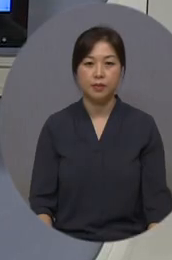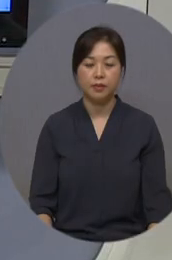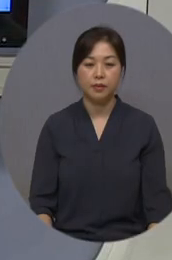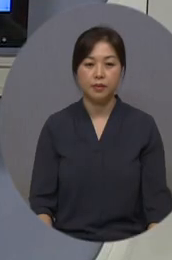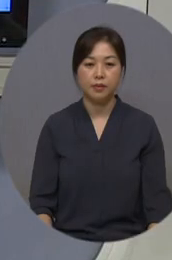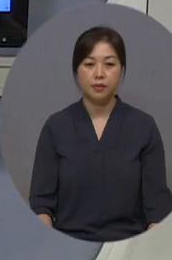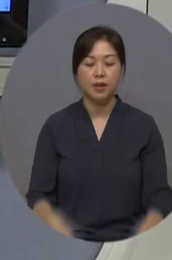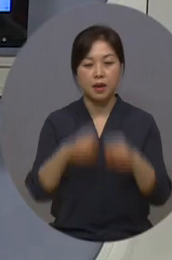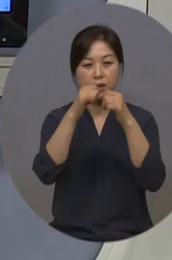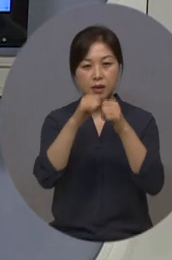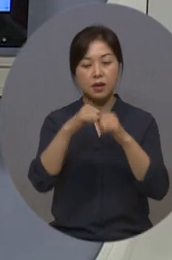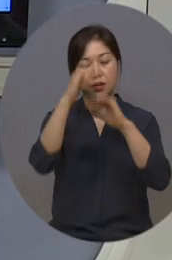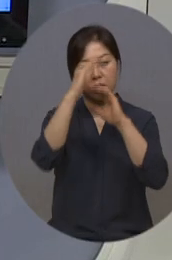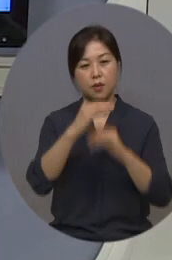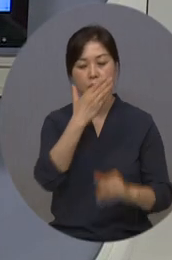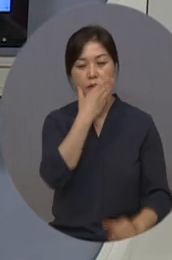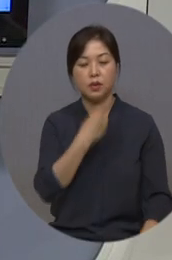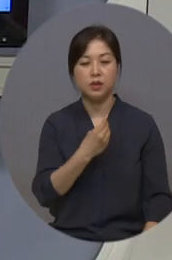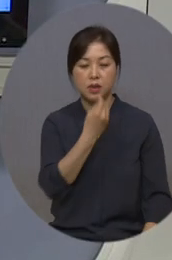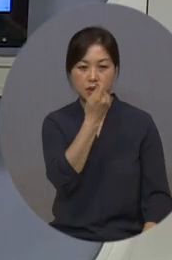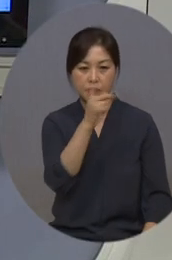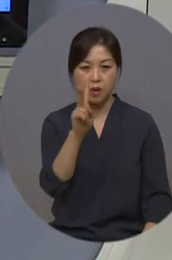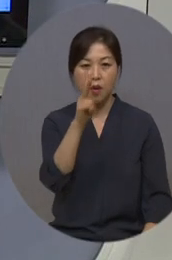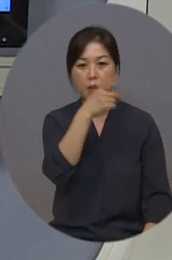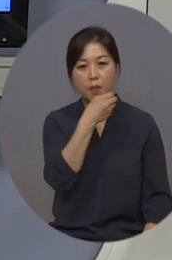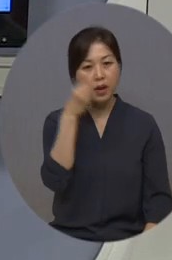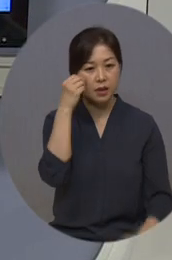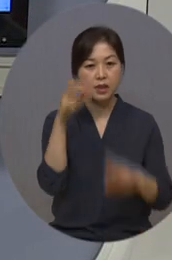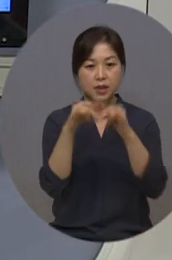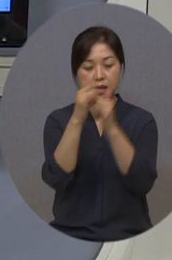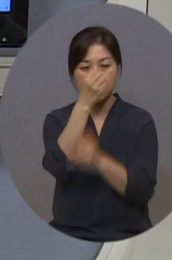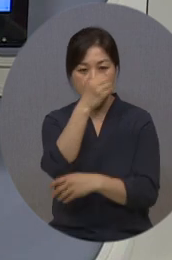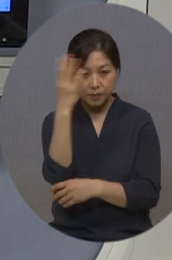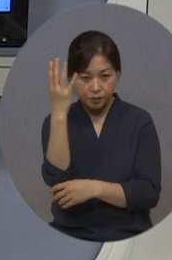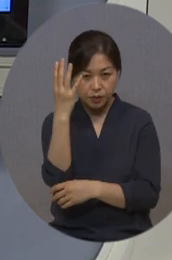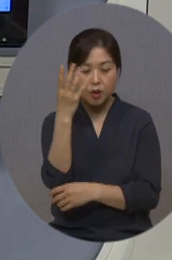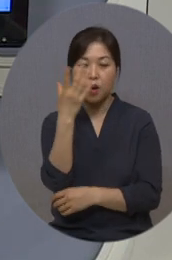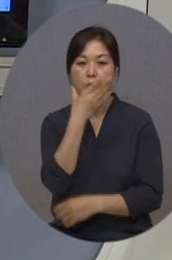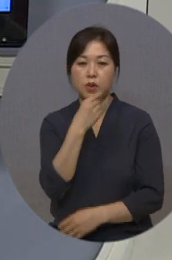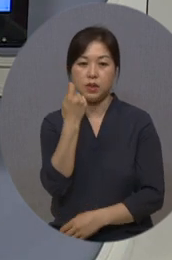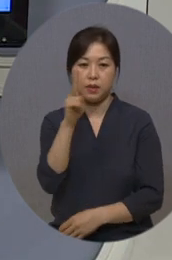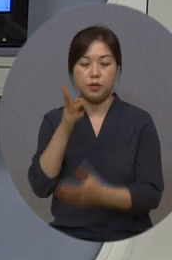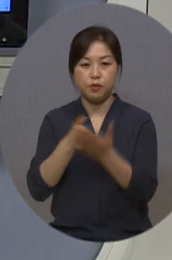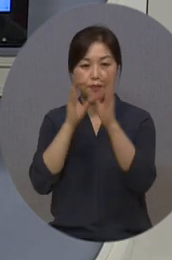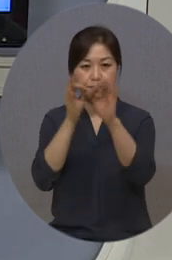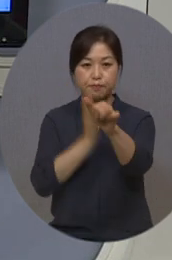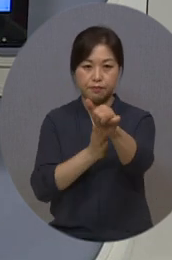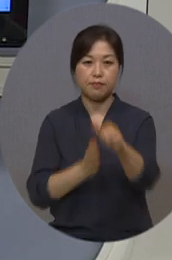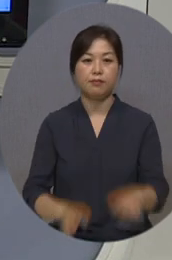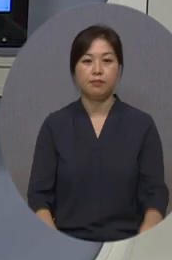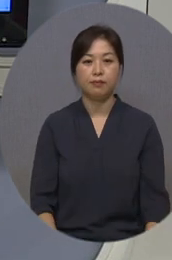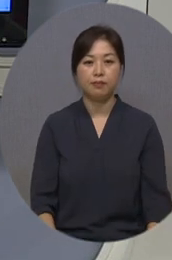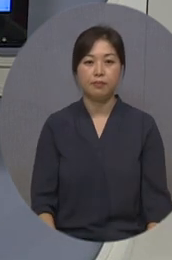이 밖에 자세한 사항은 웰피어 뉴스 홈페이지와 장애인신문, 복지TV 뉴스를 통해 확인할 수 있습니다.